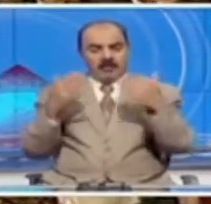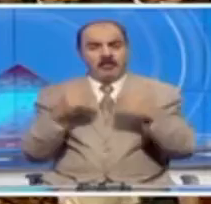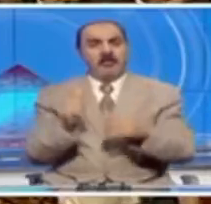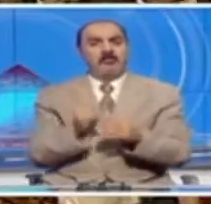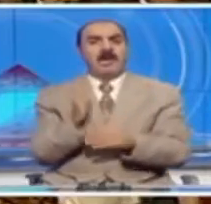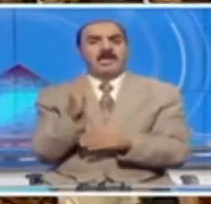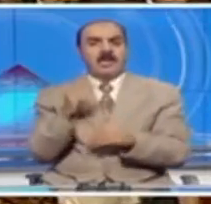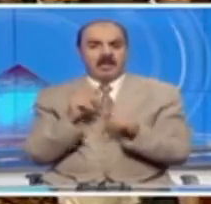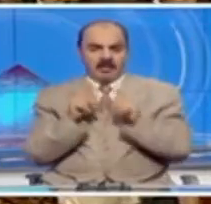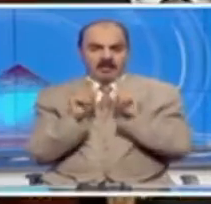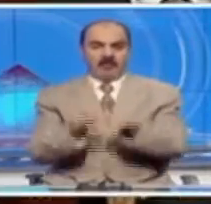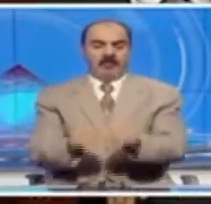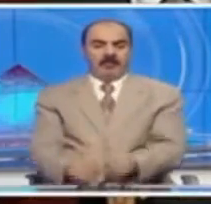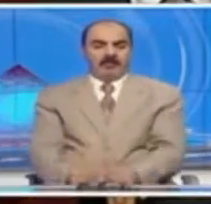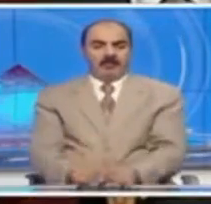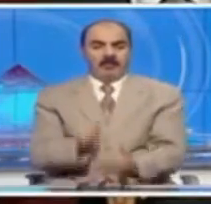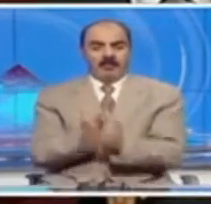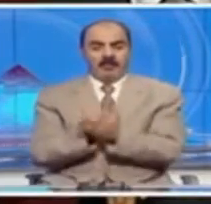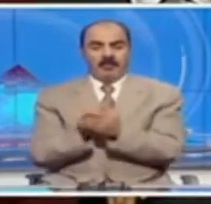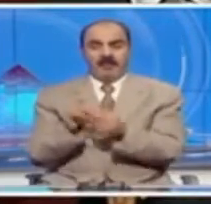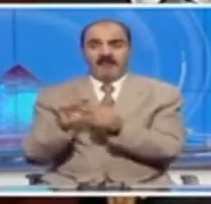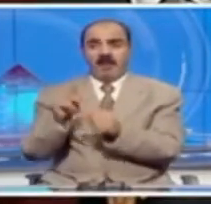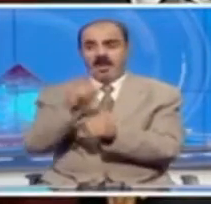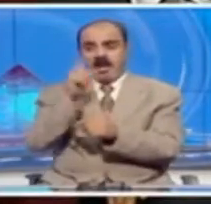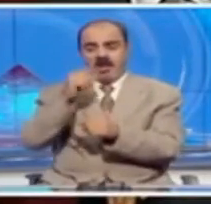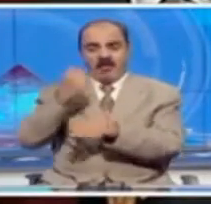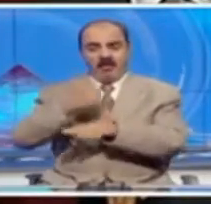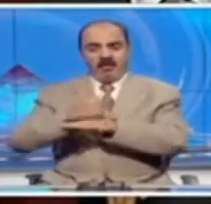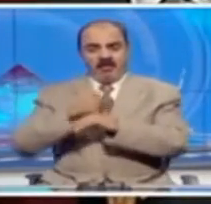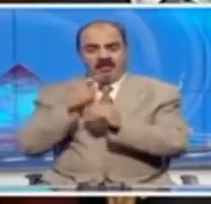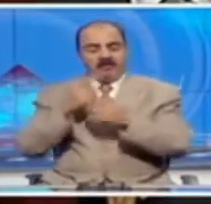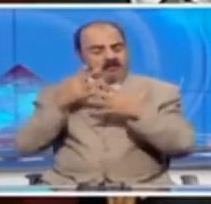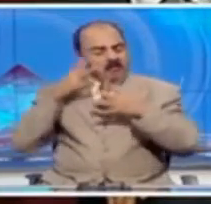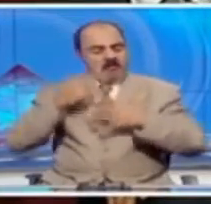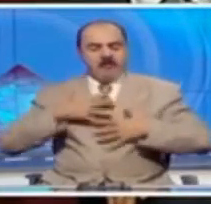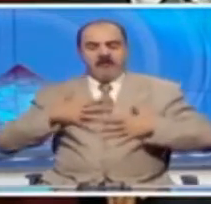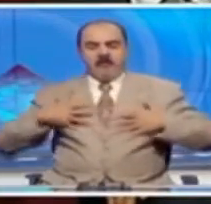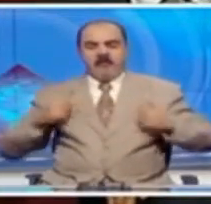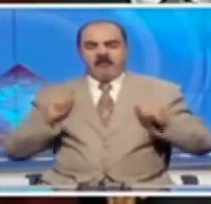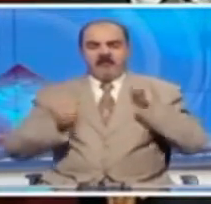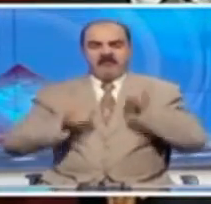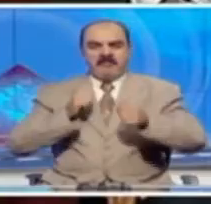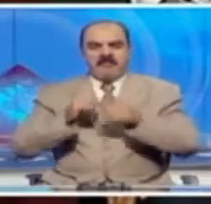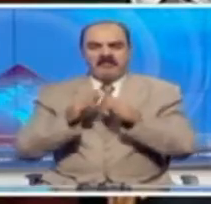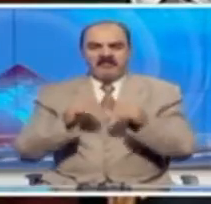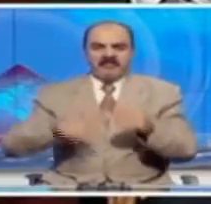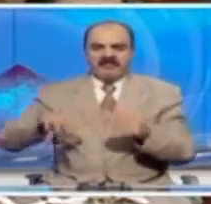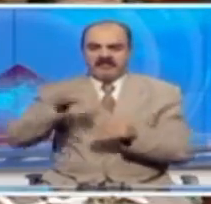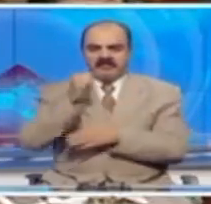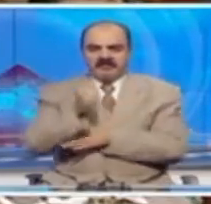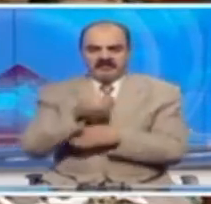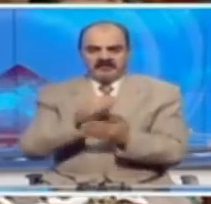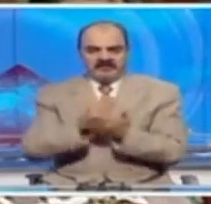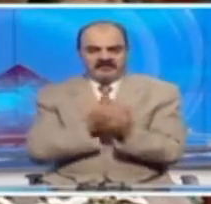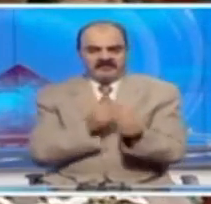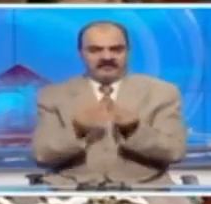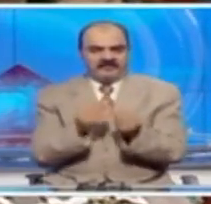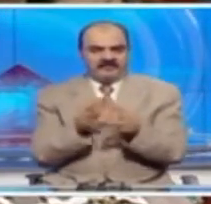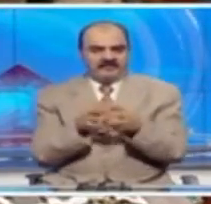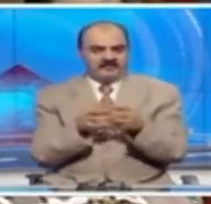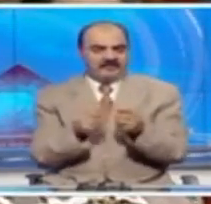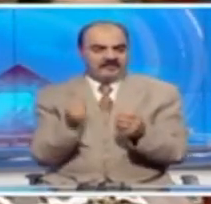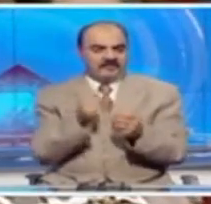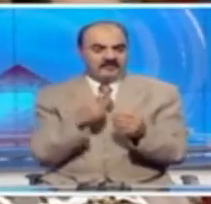كمنصة عبر خلالها مسؤول الوكالة الفرنكوفونية عن سعادتهم بهذا الوجود داخل أرض مصر، والذي يسمح